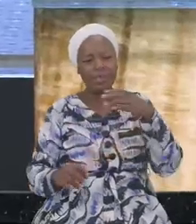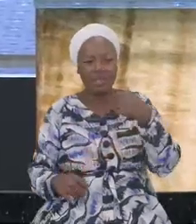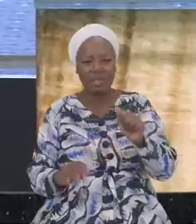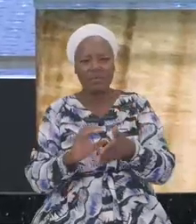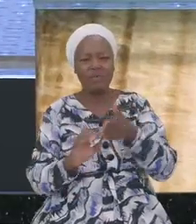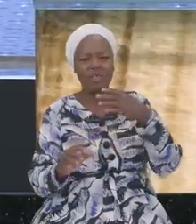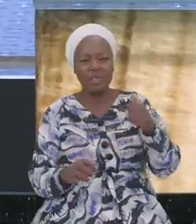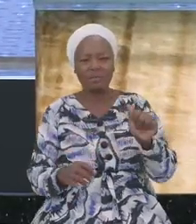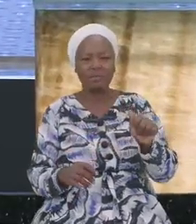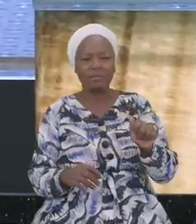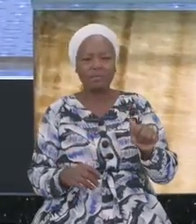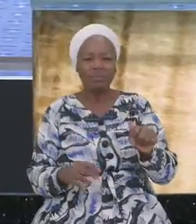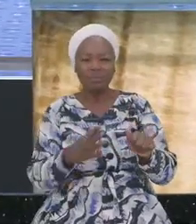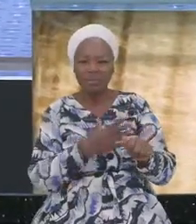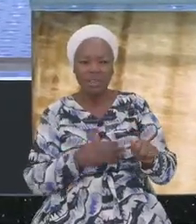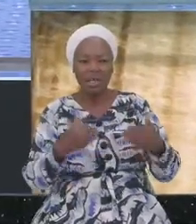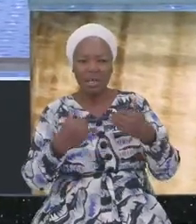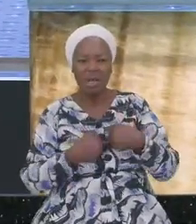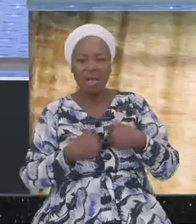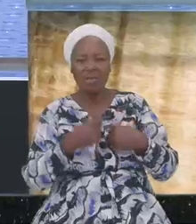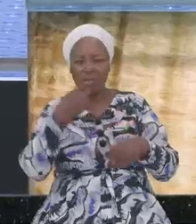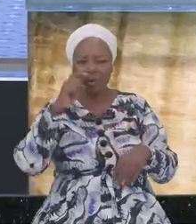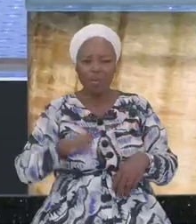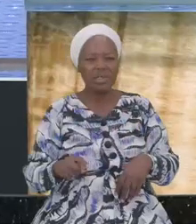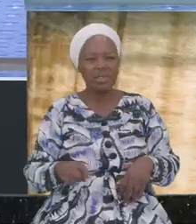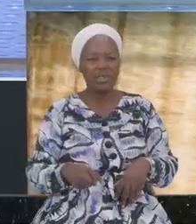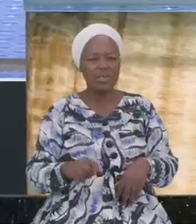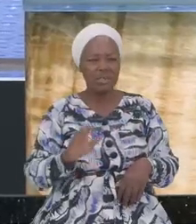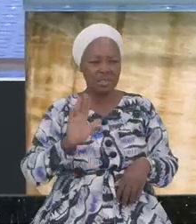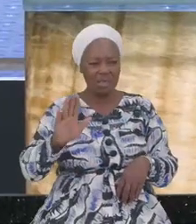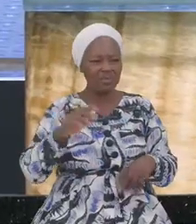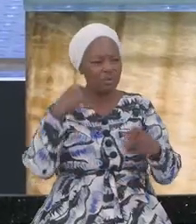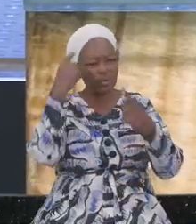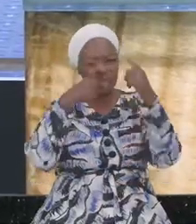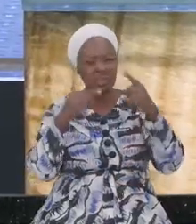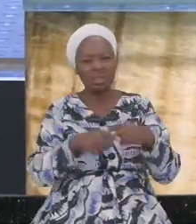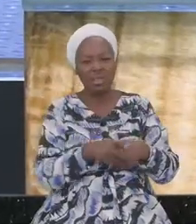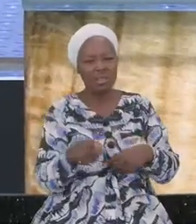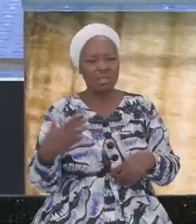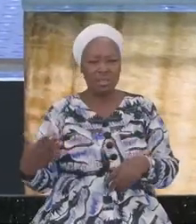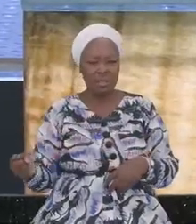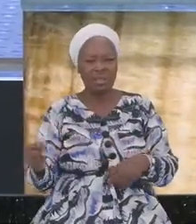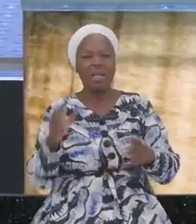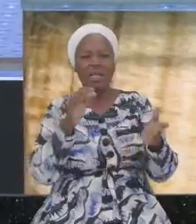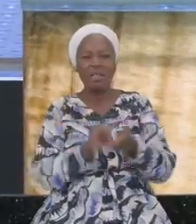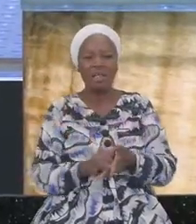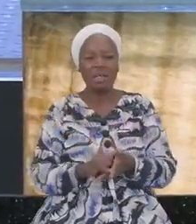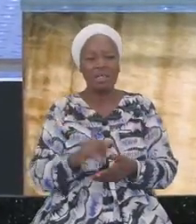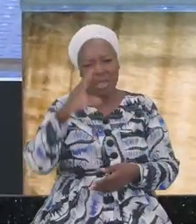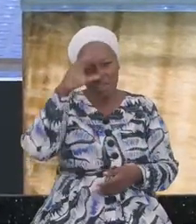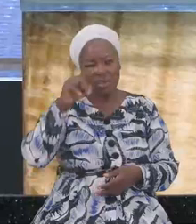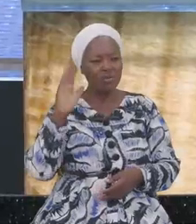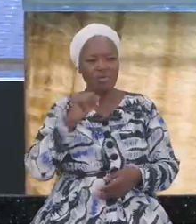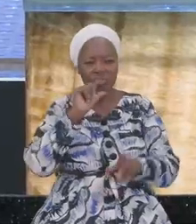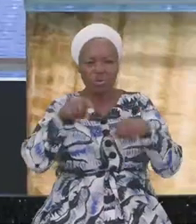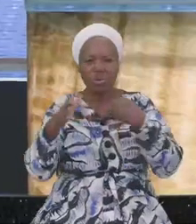10. Dans le verset 10, il nous dit, il lui avait à cet égard défendu d'aller après d'autres